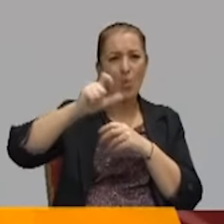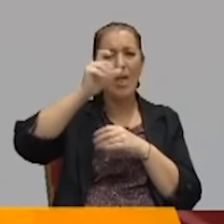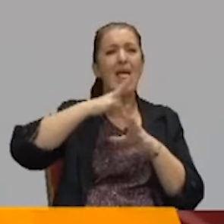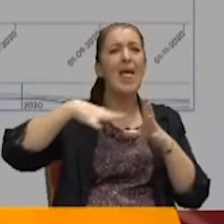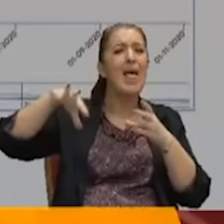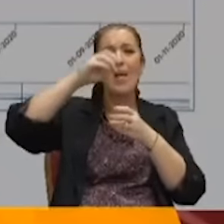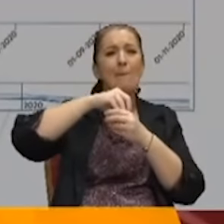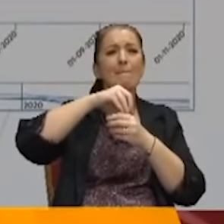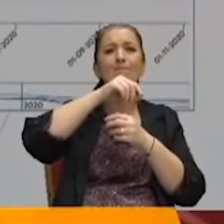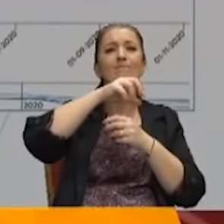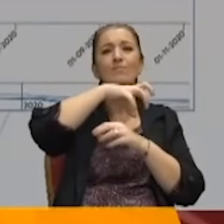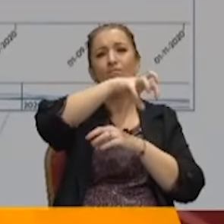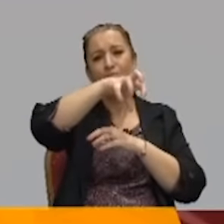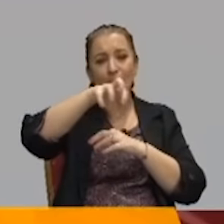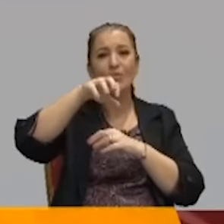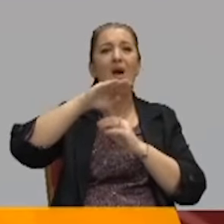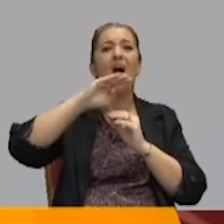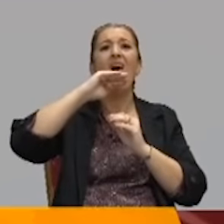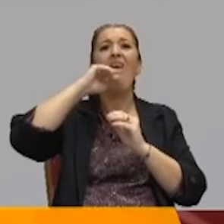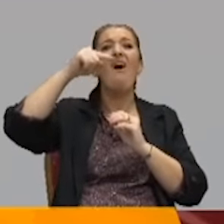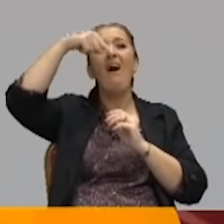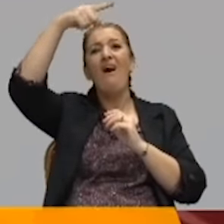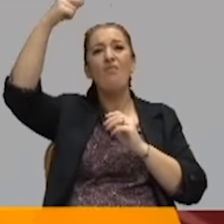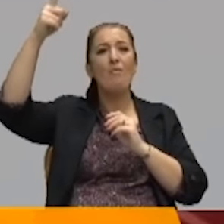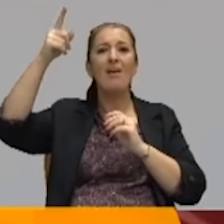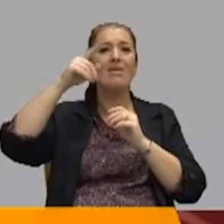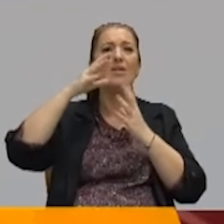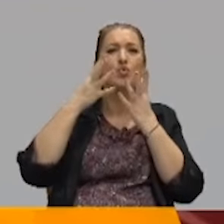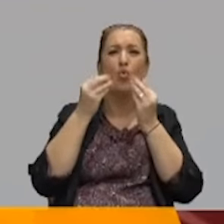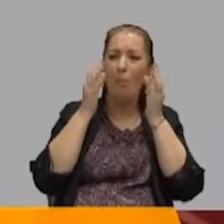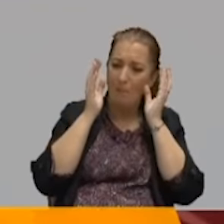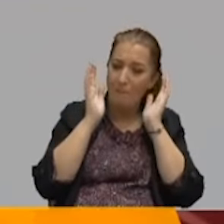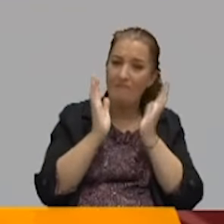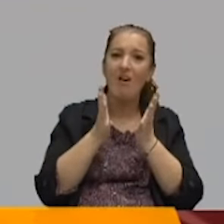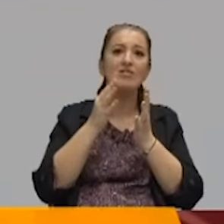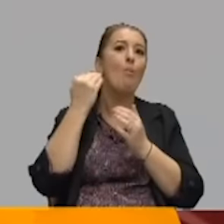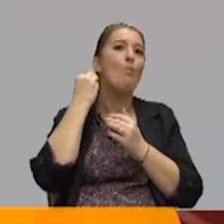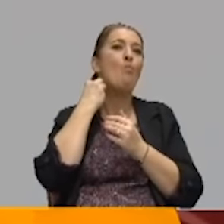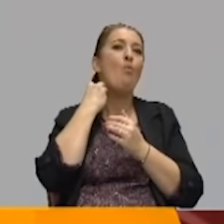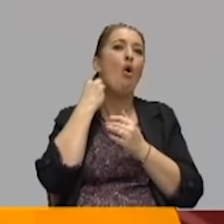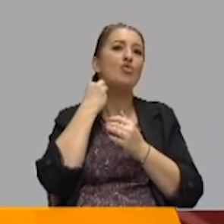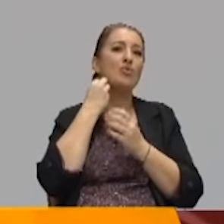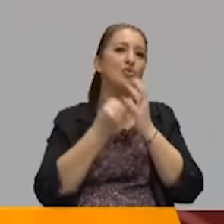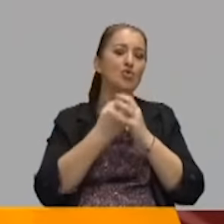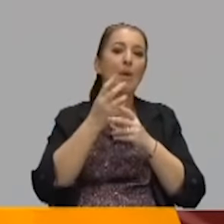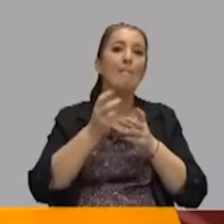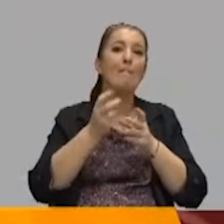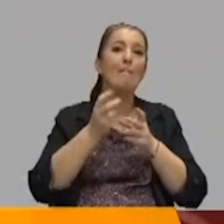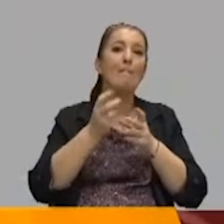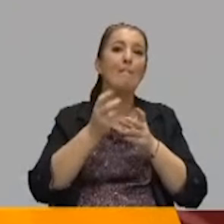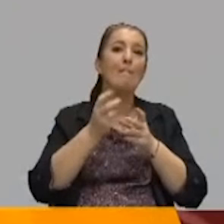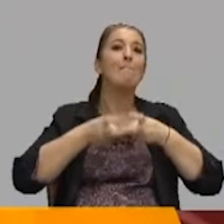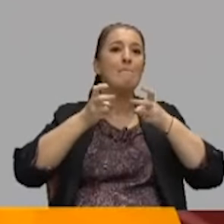dışından çok daha pahalıya borçlanması sonucunu doğuruyor. Metro ve katı